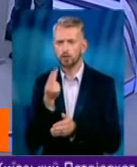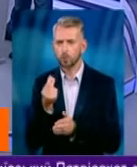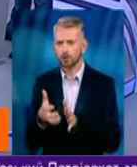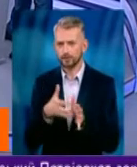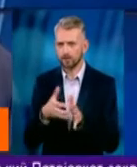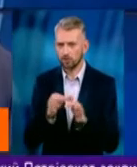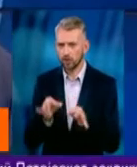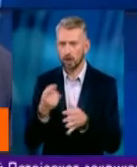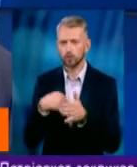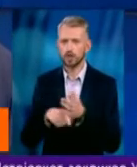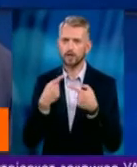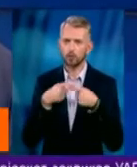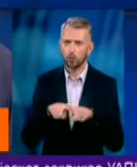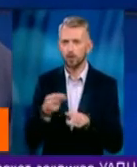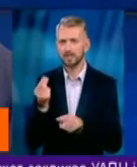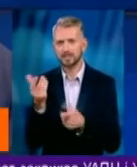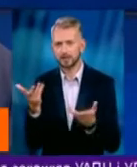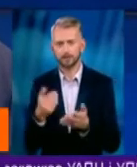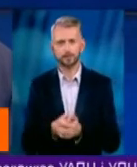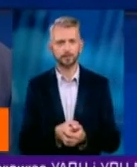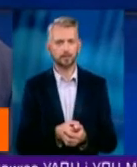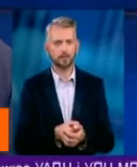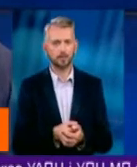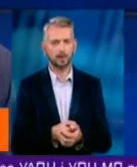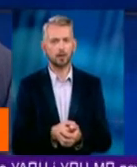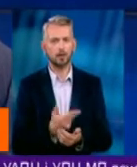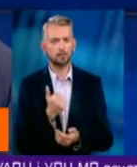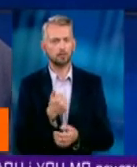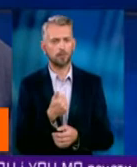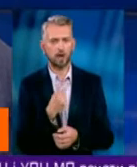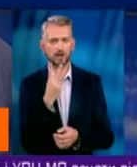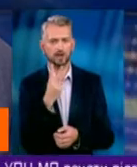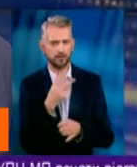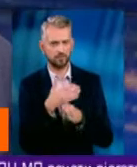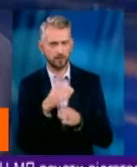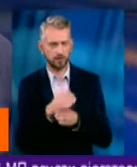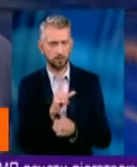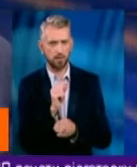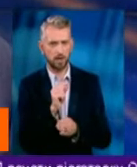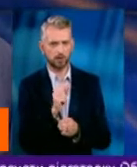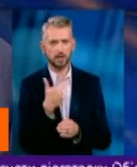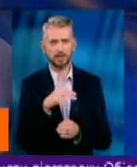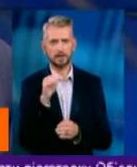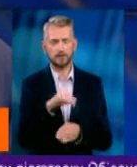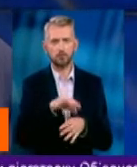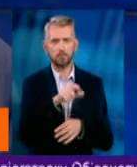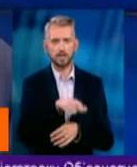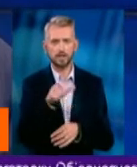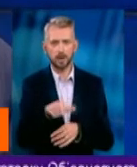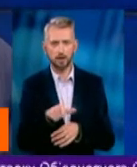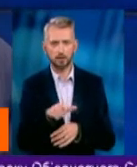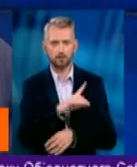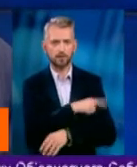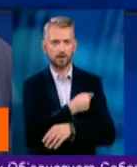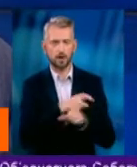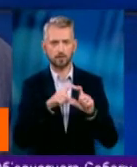Адже і технології, і ціни. Будь ласка, пане Микола. Дві складових, можливо, навіть більше. Перше, це 30 тисяч пацієнтів в